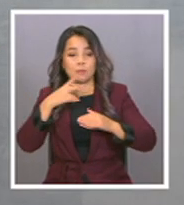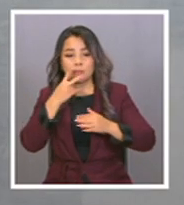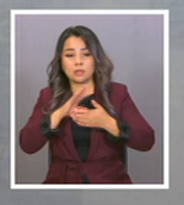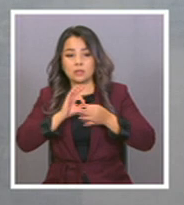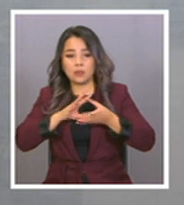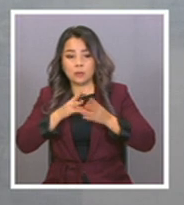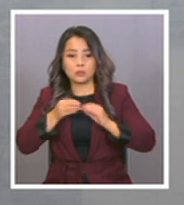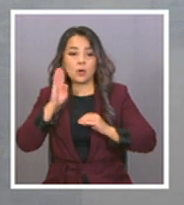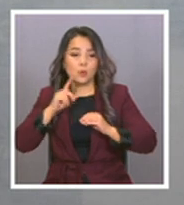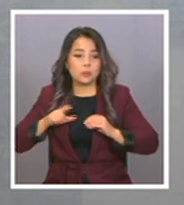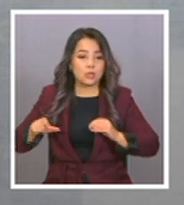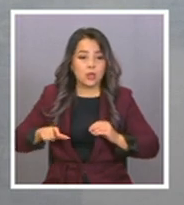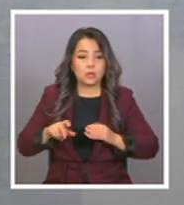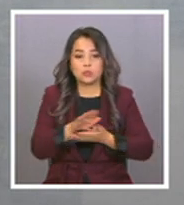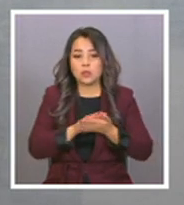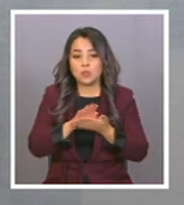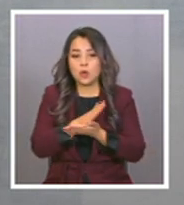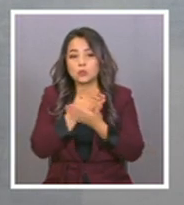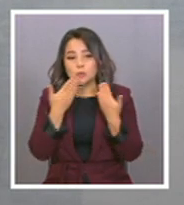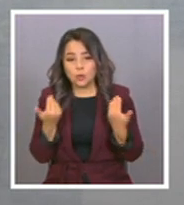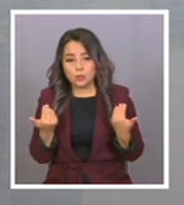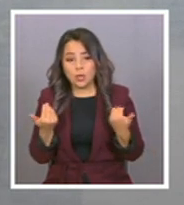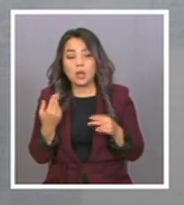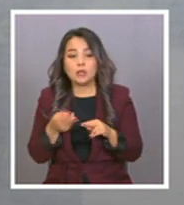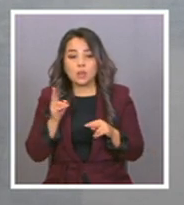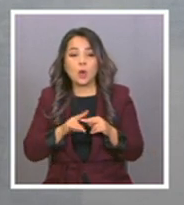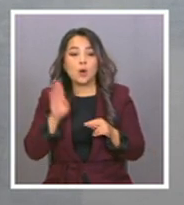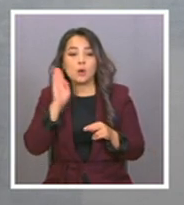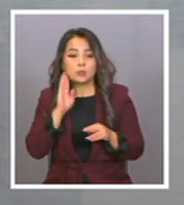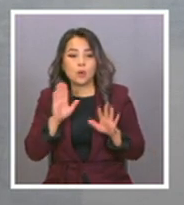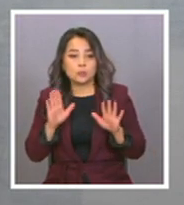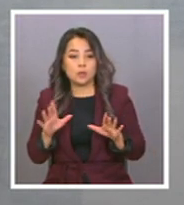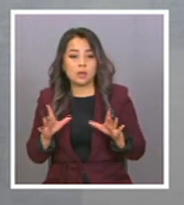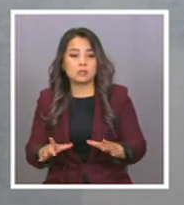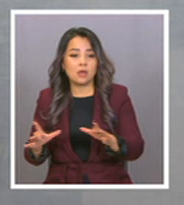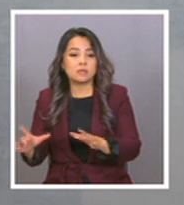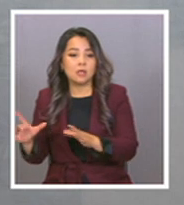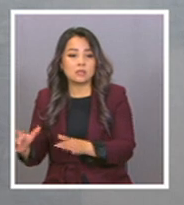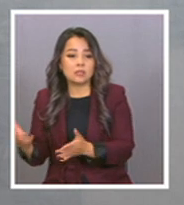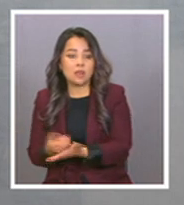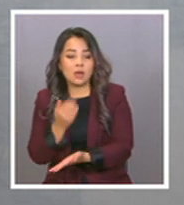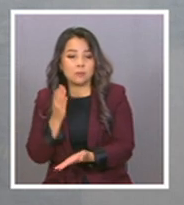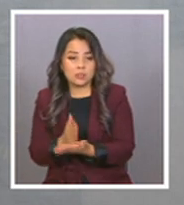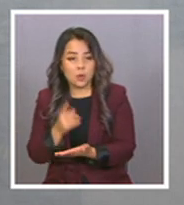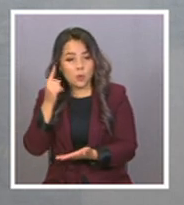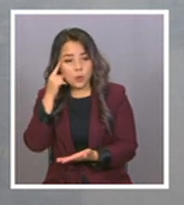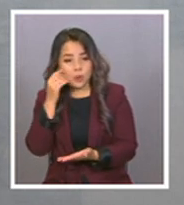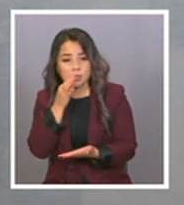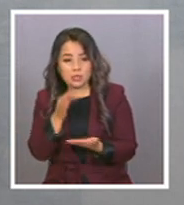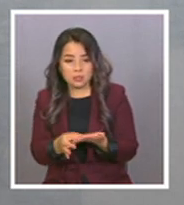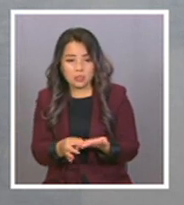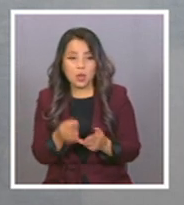су таба алмайсың. Суды сайдан ғана табасың деген ой береді.